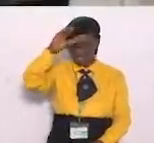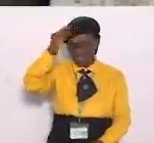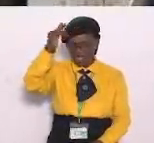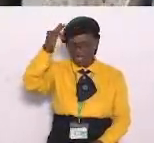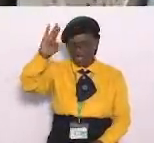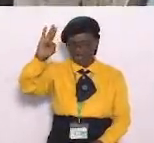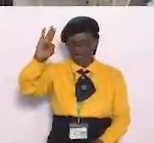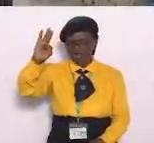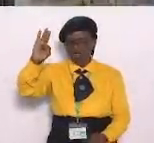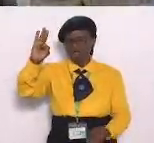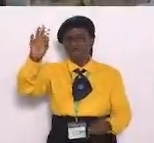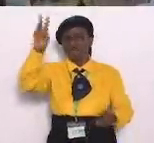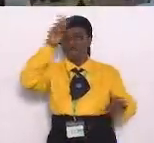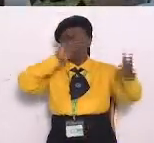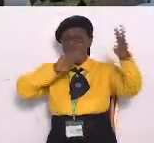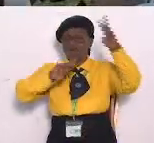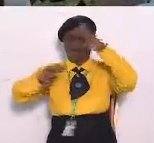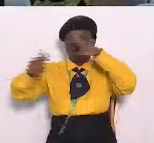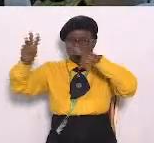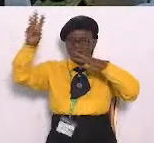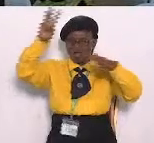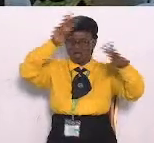l'homme de